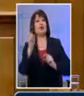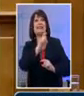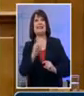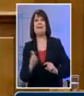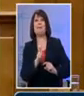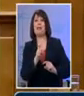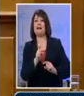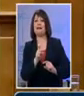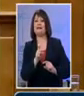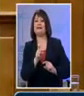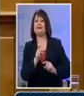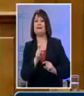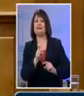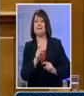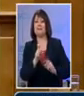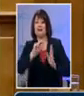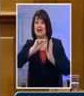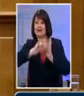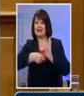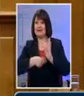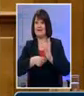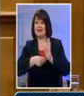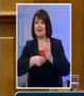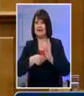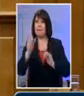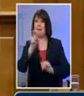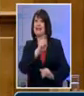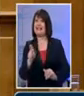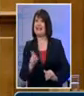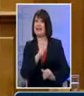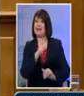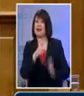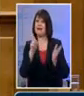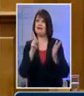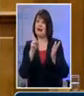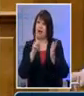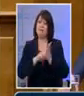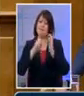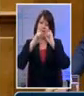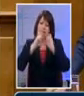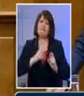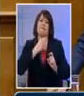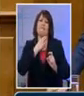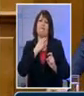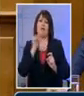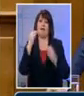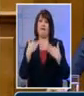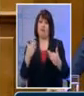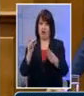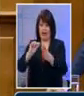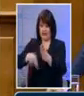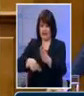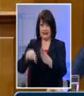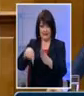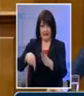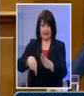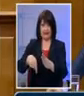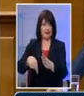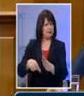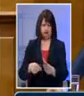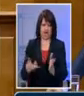παρότι η ίδια η σύμβαση με την εταιρεία απαιτούσε την κύρωση της σύμβασης από τη Βουλή, δεν τη φέρατε